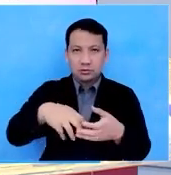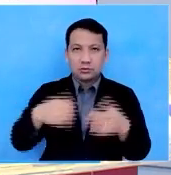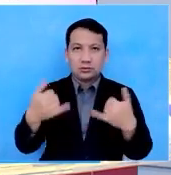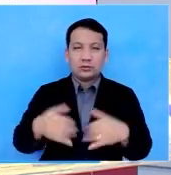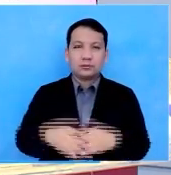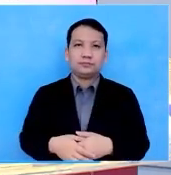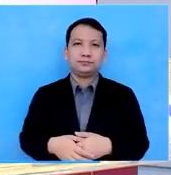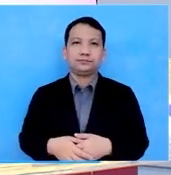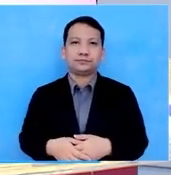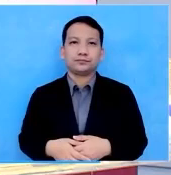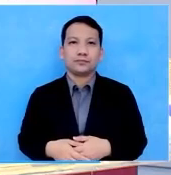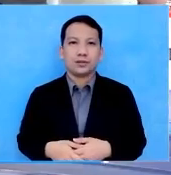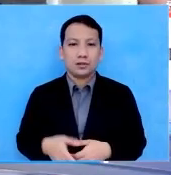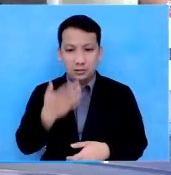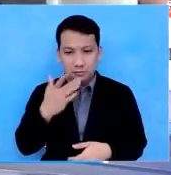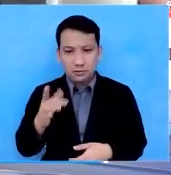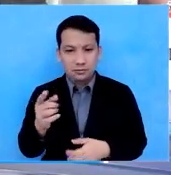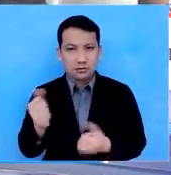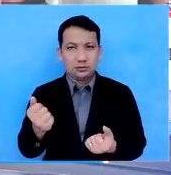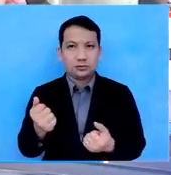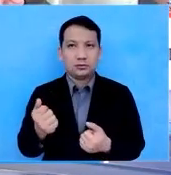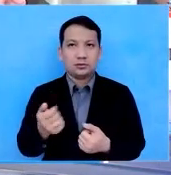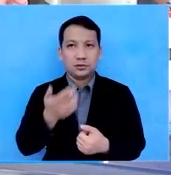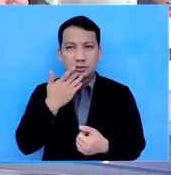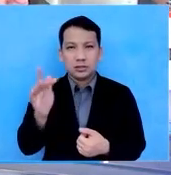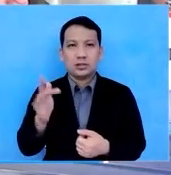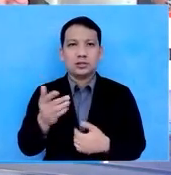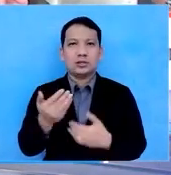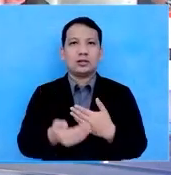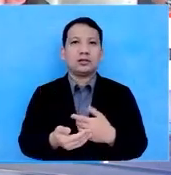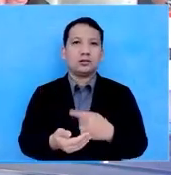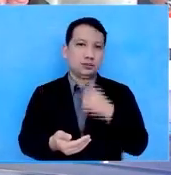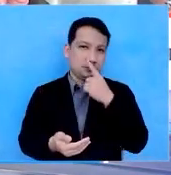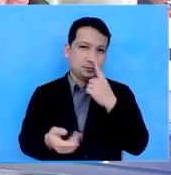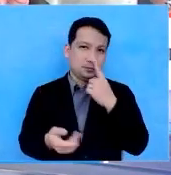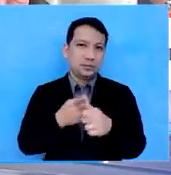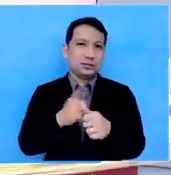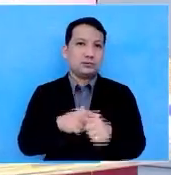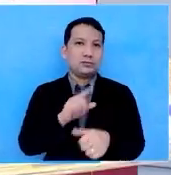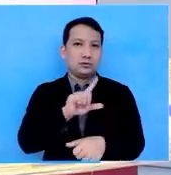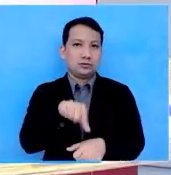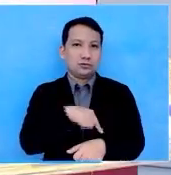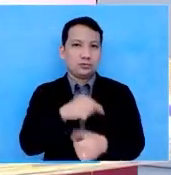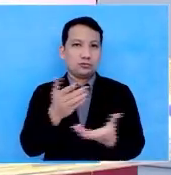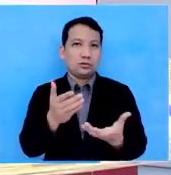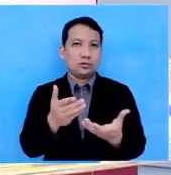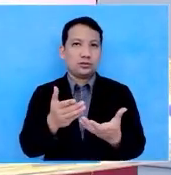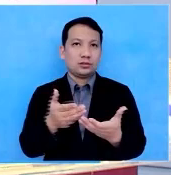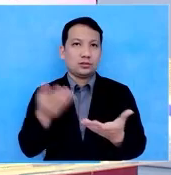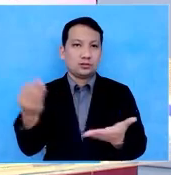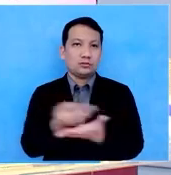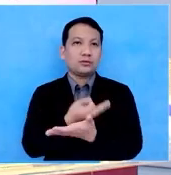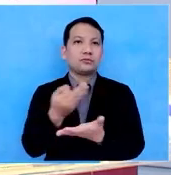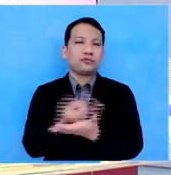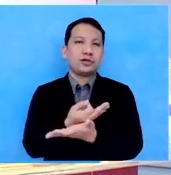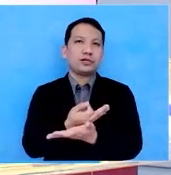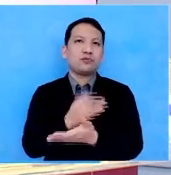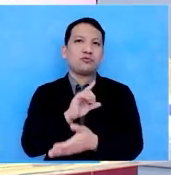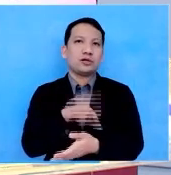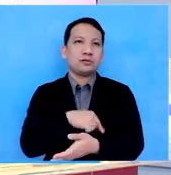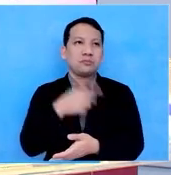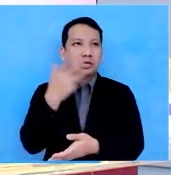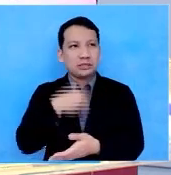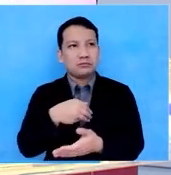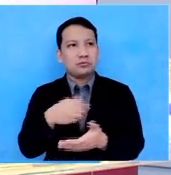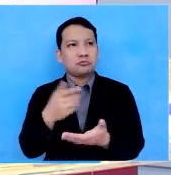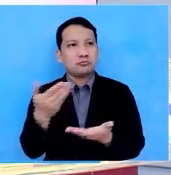naman sa lasa, paano mag-bake ng masarap na cake? Ayan, so first po, quality ingredients and fresh ingredients. So, kailangan po